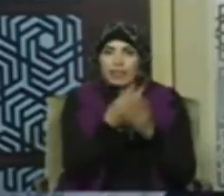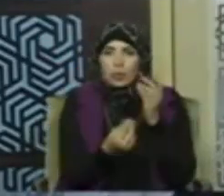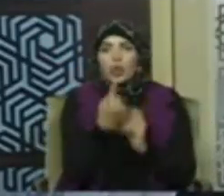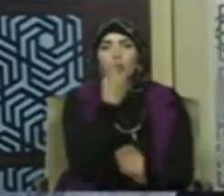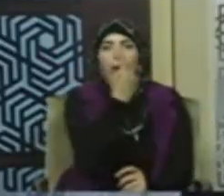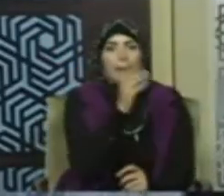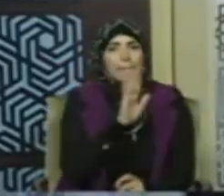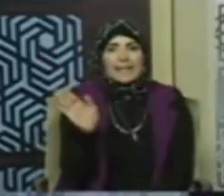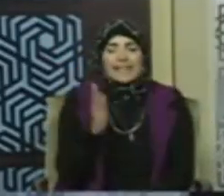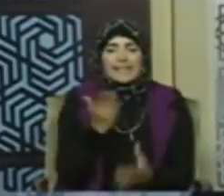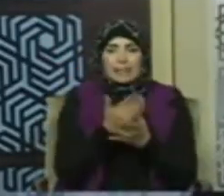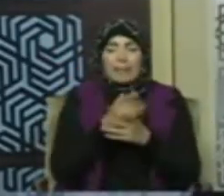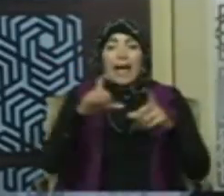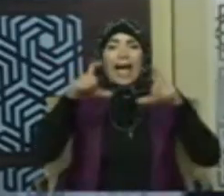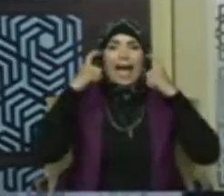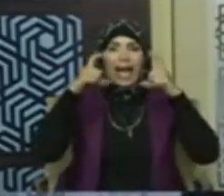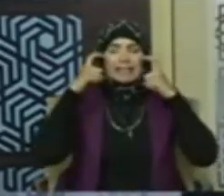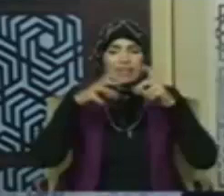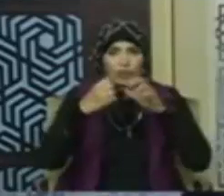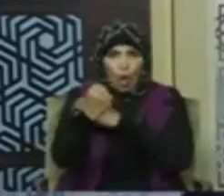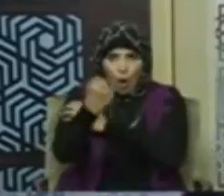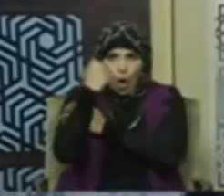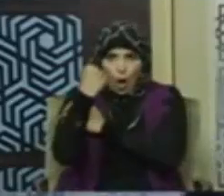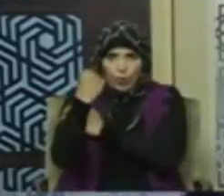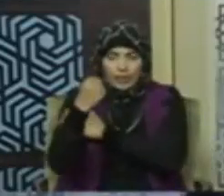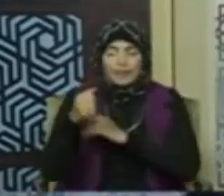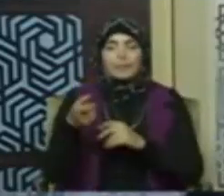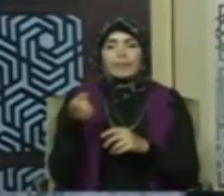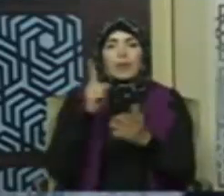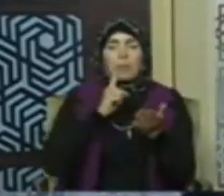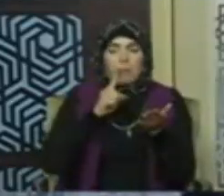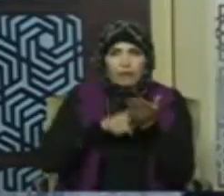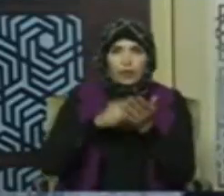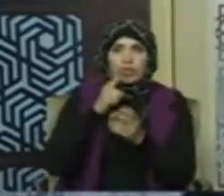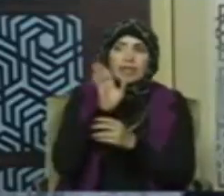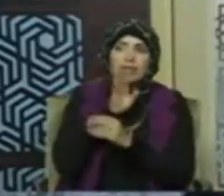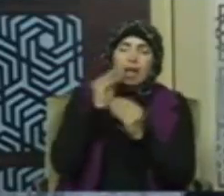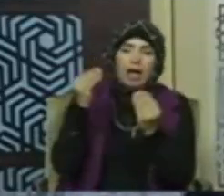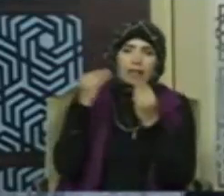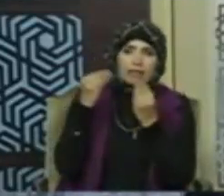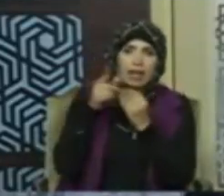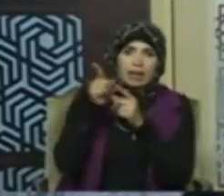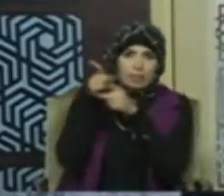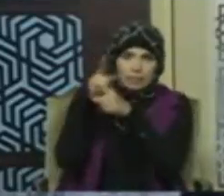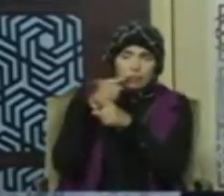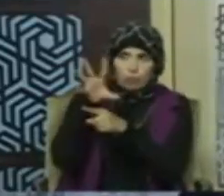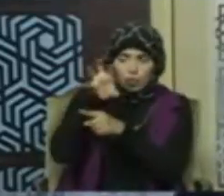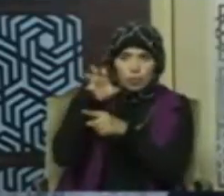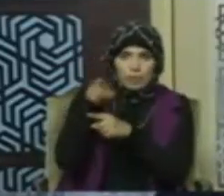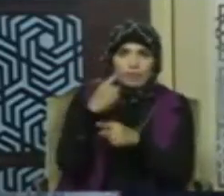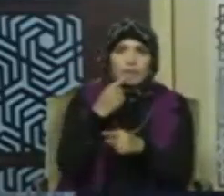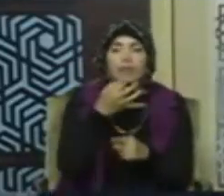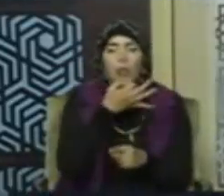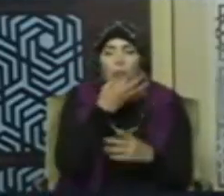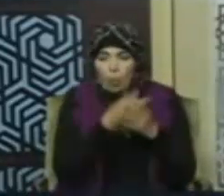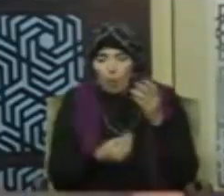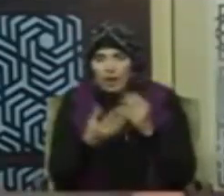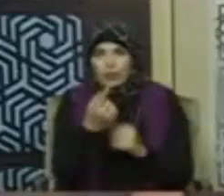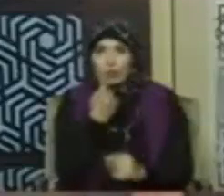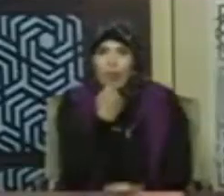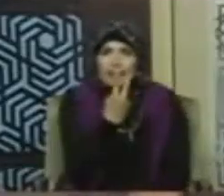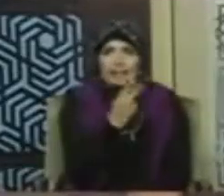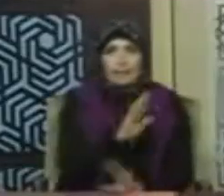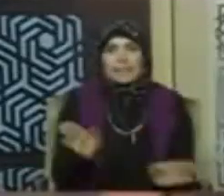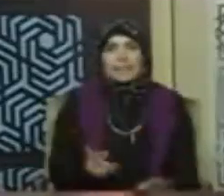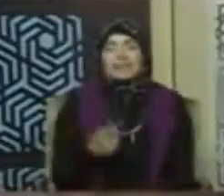الطير أكثرها فراخا، وأم الصقر مقلاة النزور. نسأل الله أن